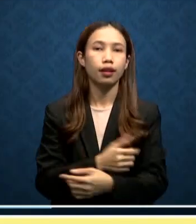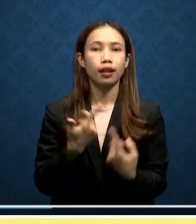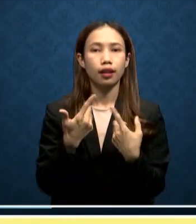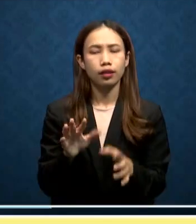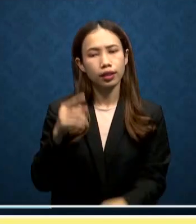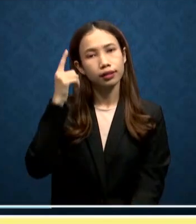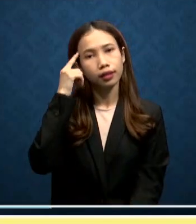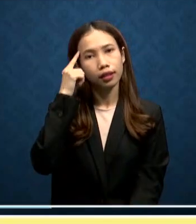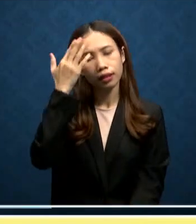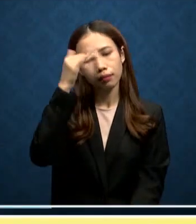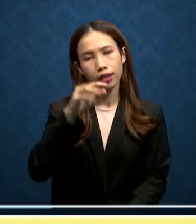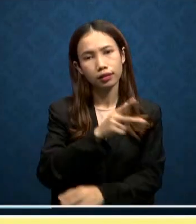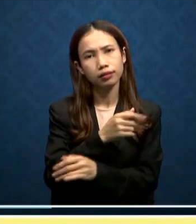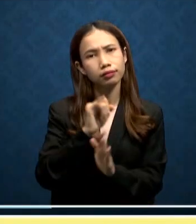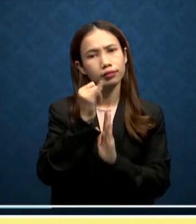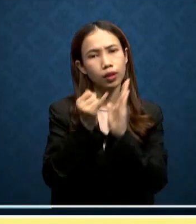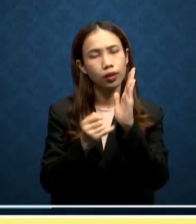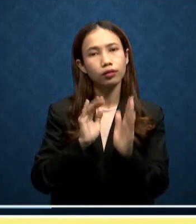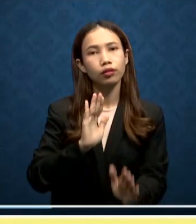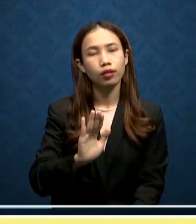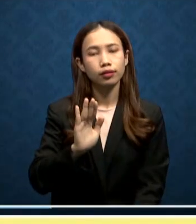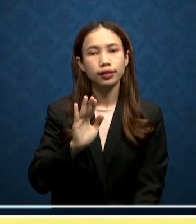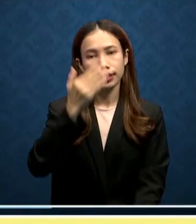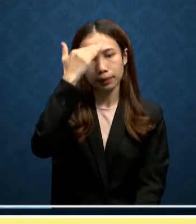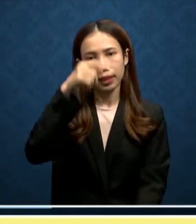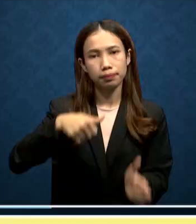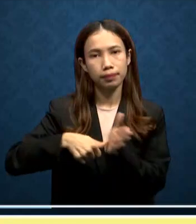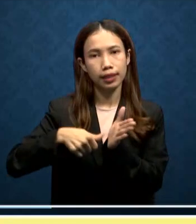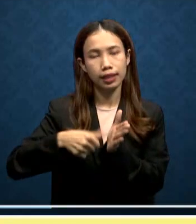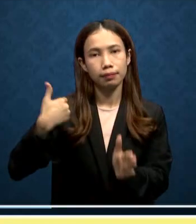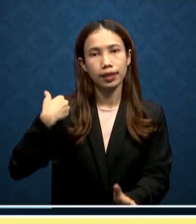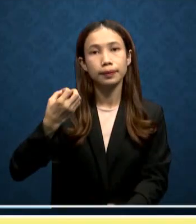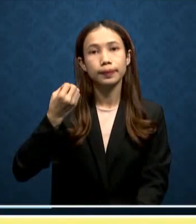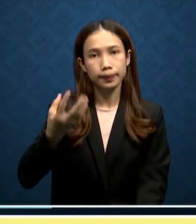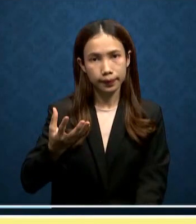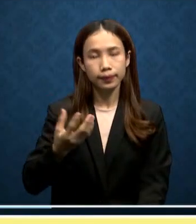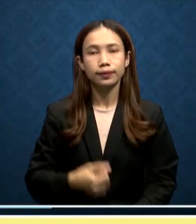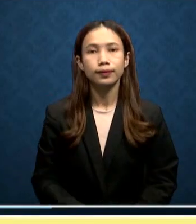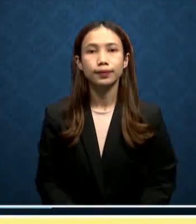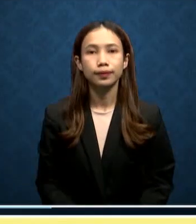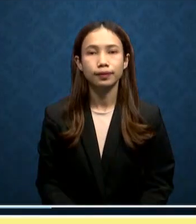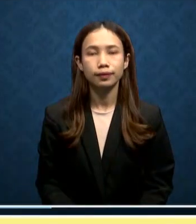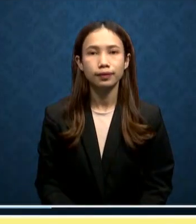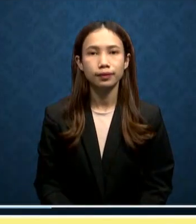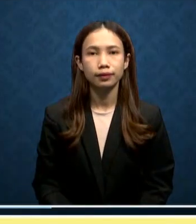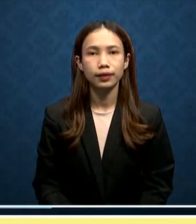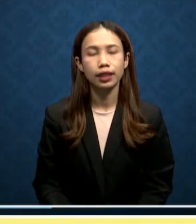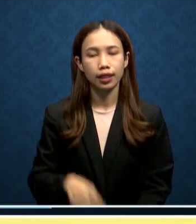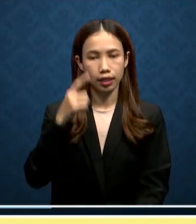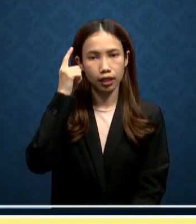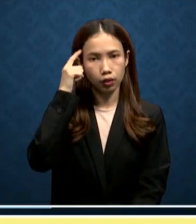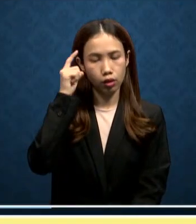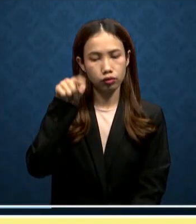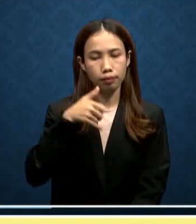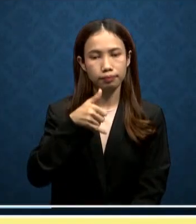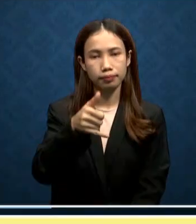ทำไมจังหวัดเหล่านี้นมันมันถึงมีหนี้มากนะมีหนี้มากก็อาจจะต้องลงไปดู